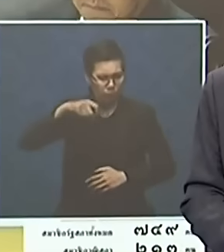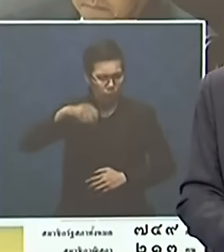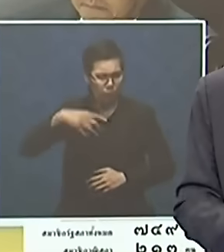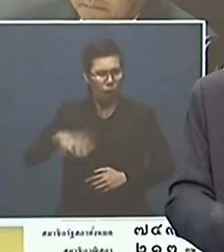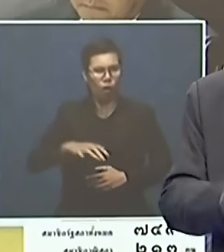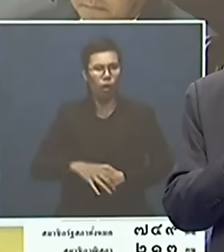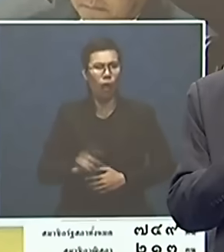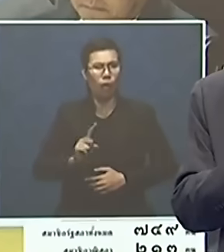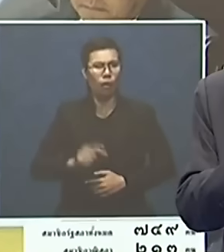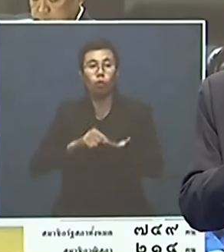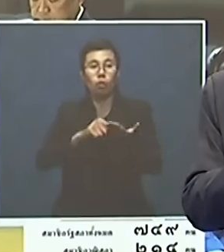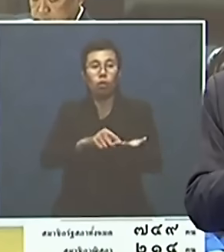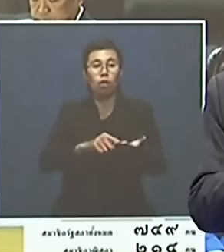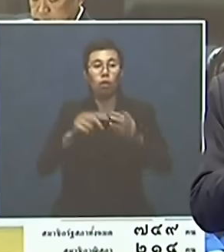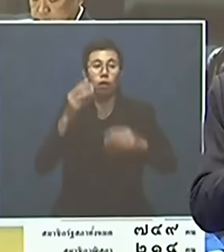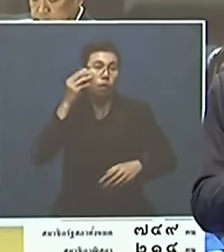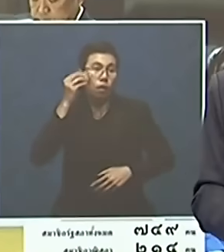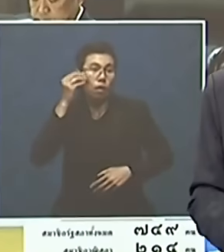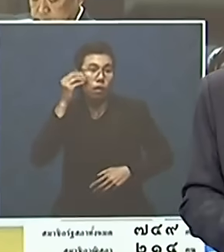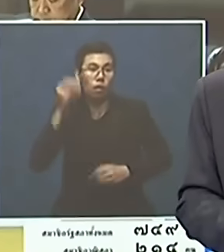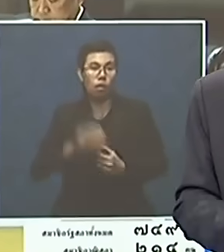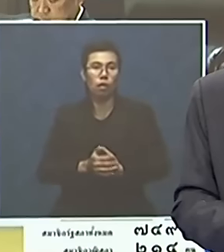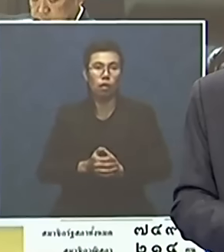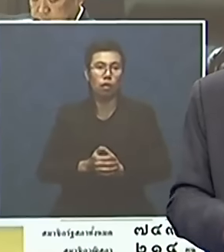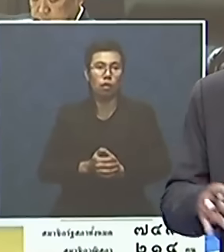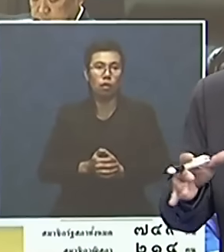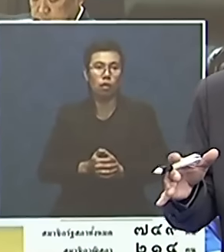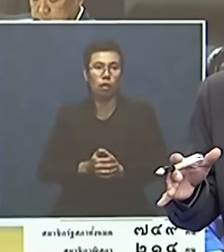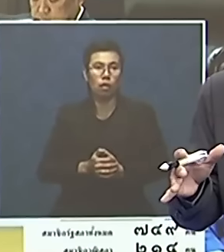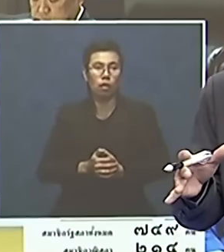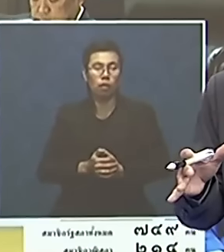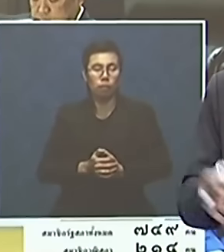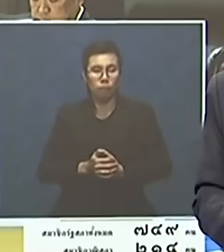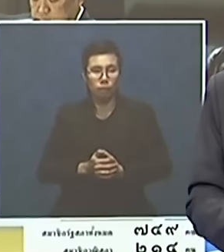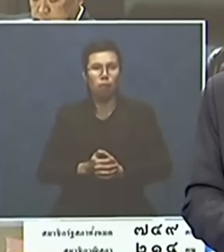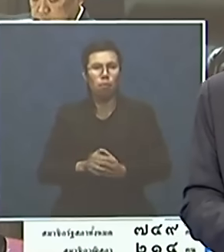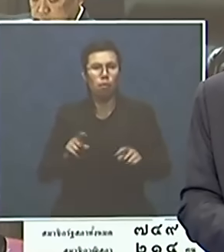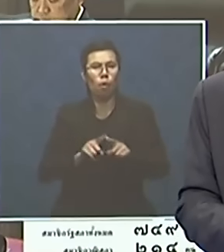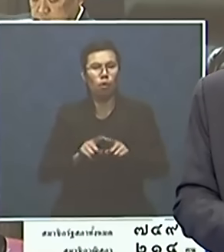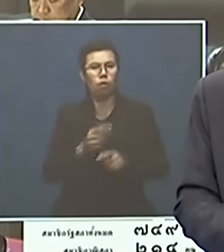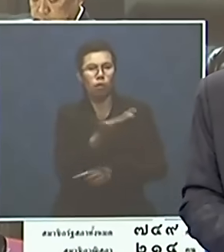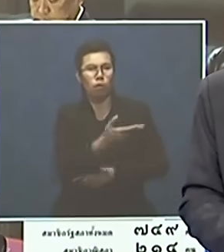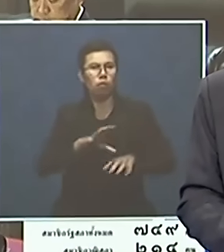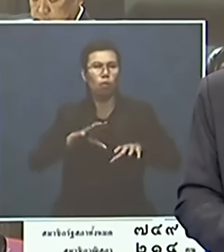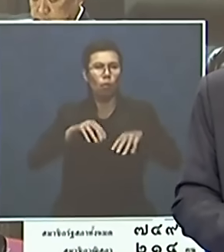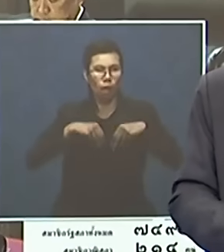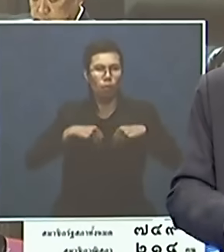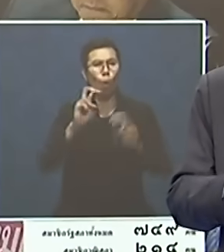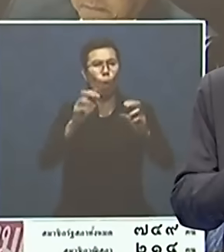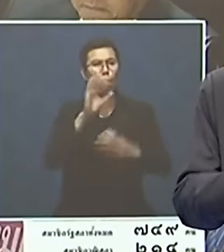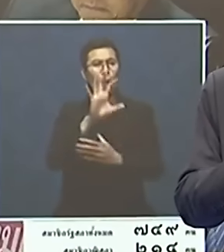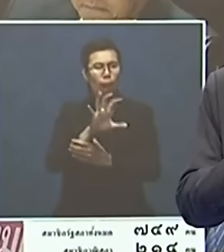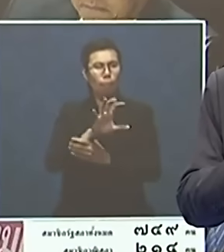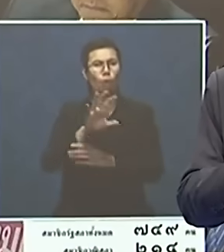บังเอิญหรือจะเป็นเรื่องของการกำหนดตัวบุคคลนะครับในการที่จะวางกลยุทธ์ที่ชัดเจนก็ตามทีครับ